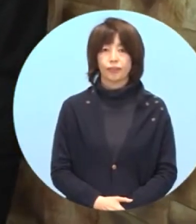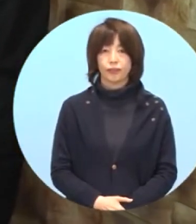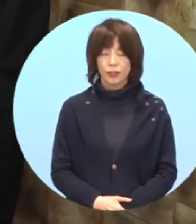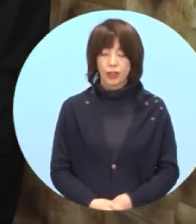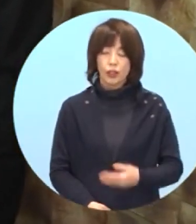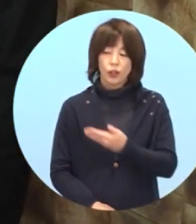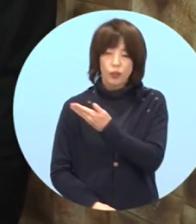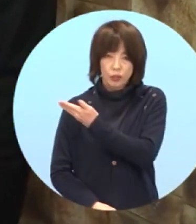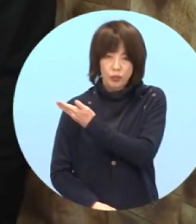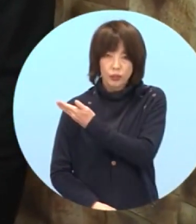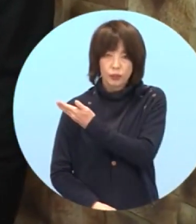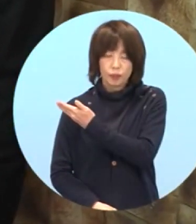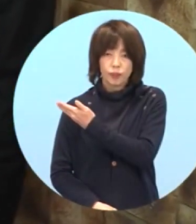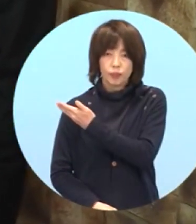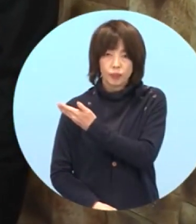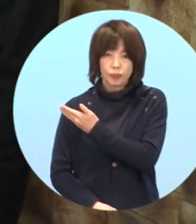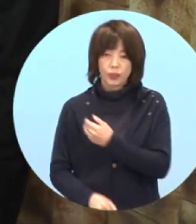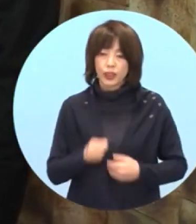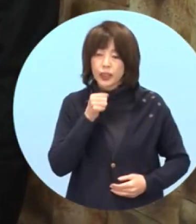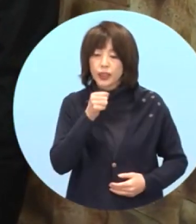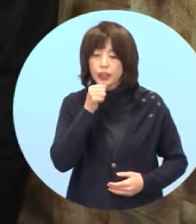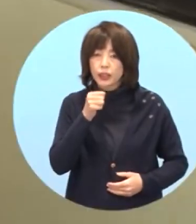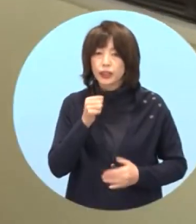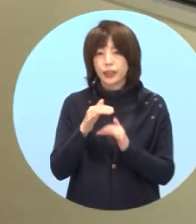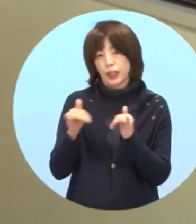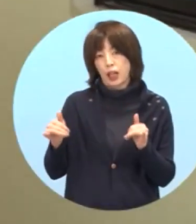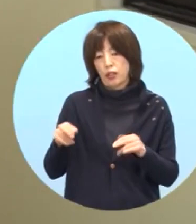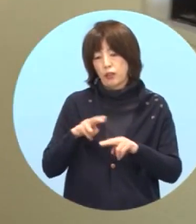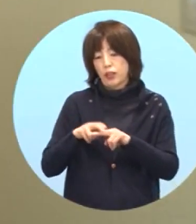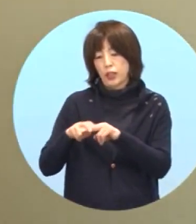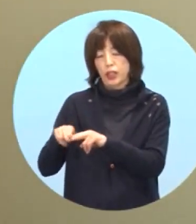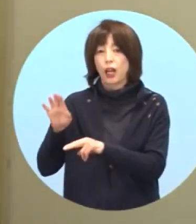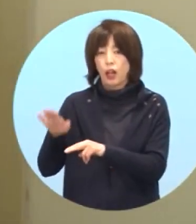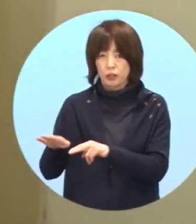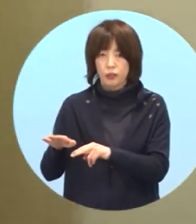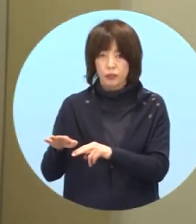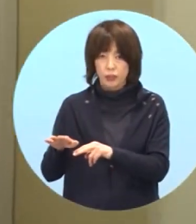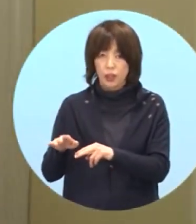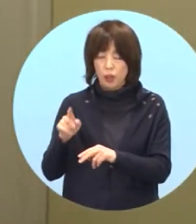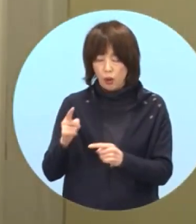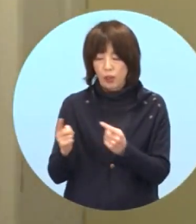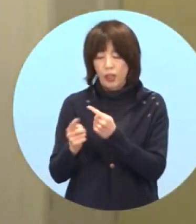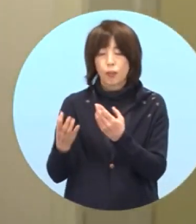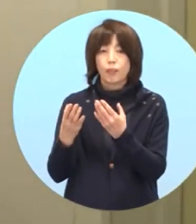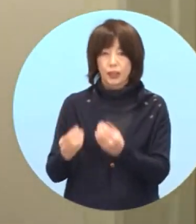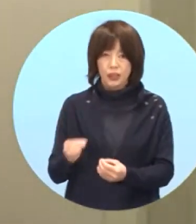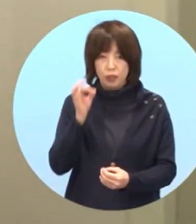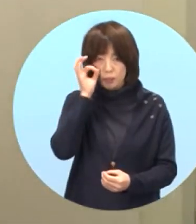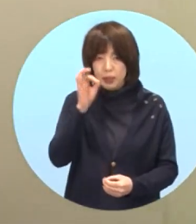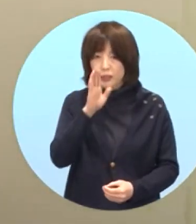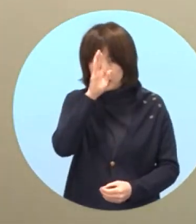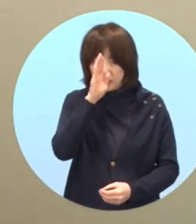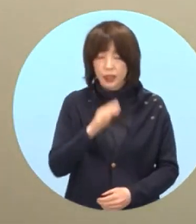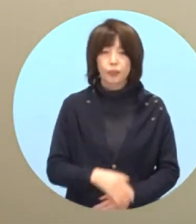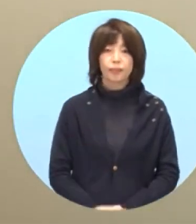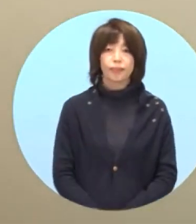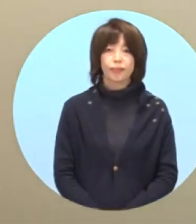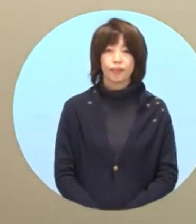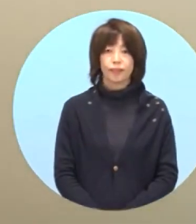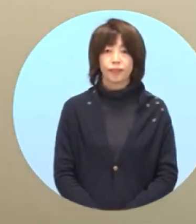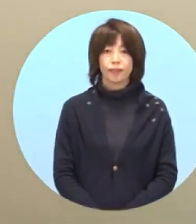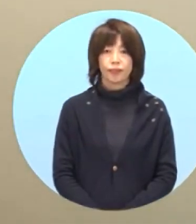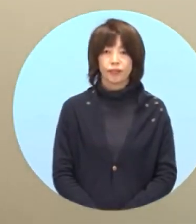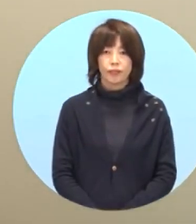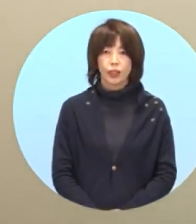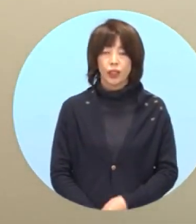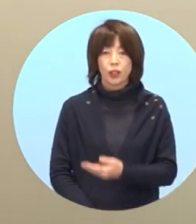こちらの奥には、記者席がございます。今回その一部をリニューアルしておりますのでご覧ください。